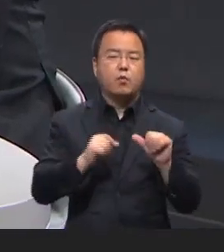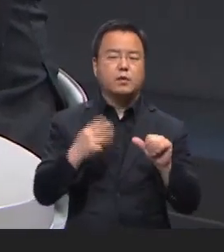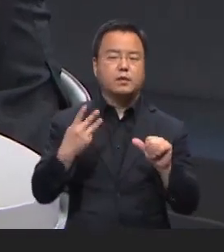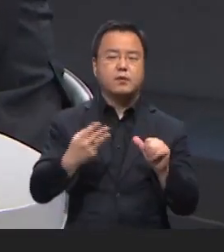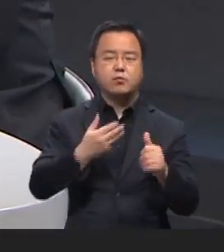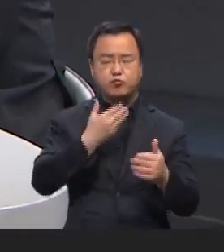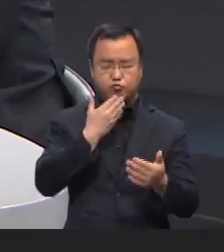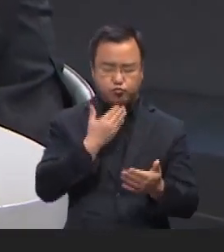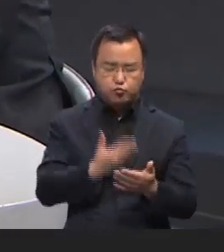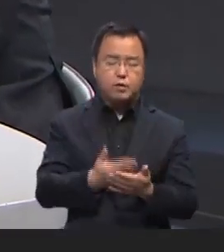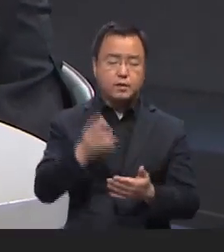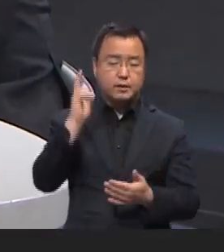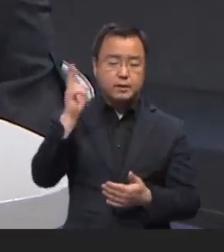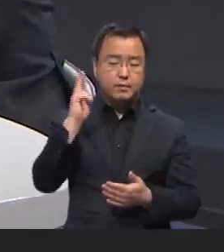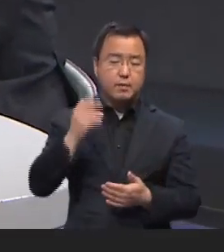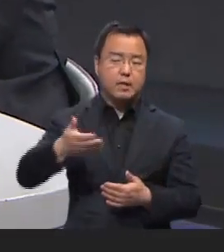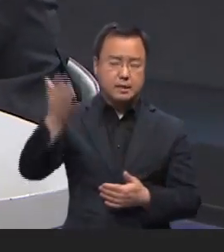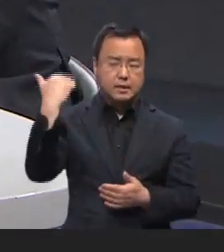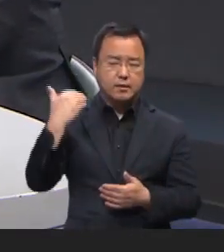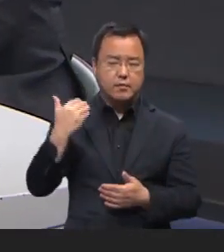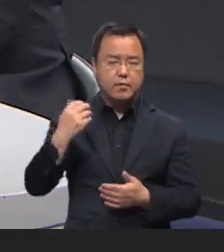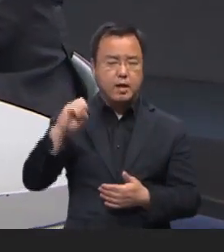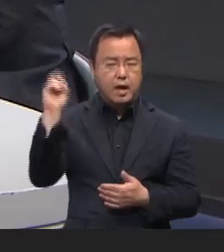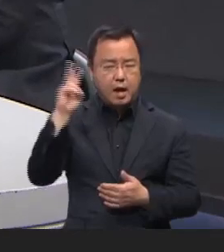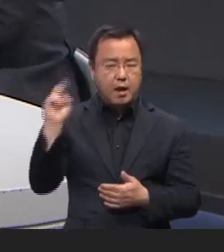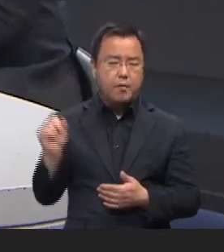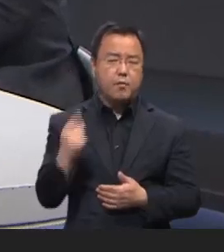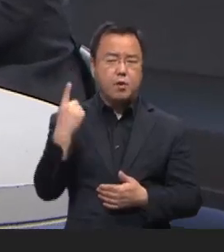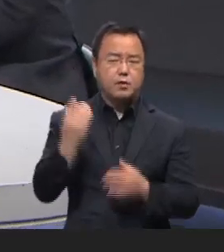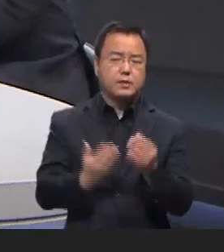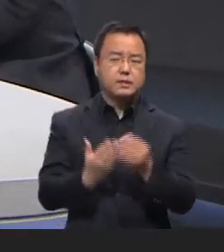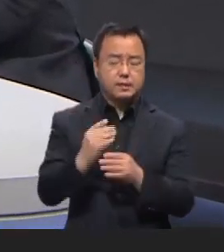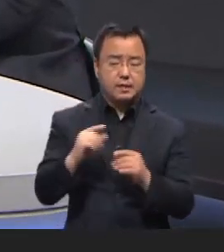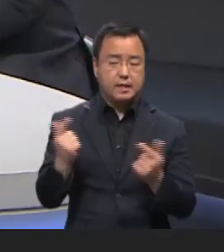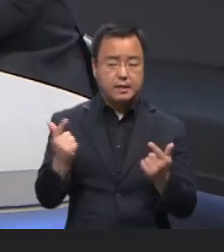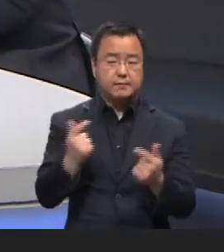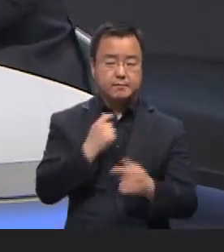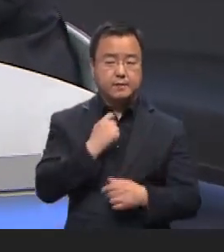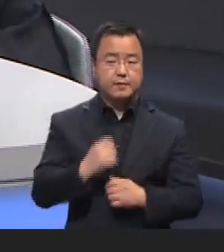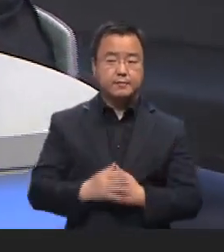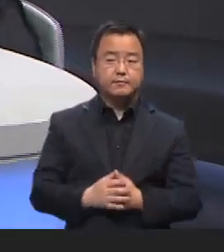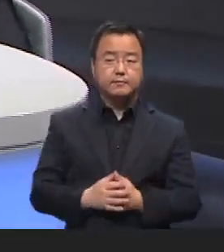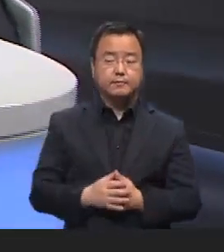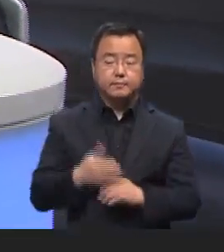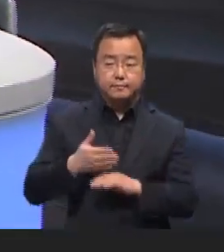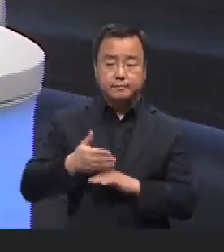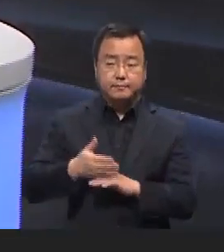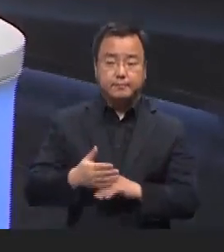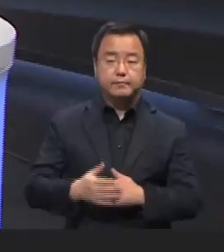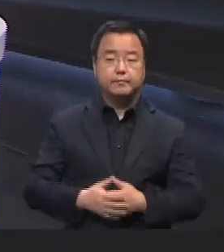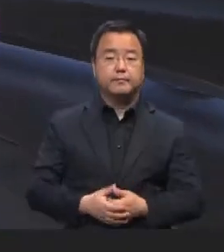기로 가 될 것 같습니다 그 전에 변수가 생기지 않기만을 바라야 겠네요 예 오늘 얘기 잘 들었습니다